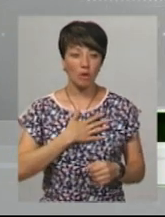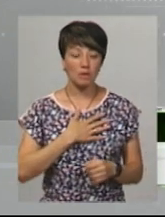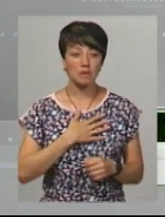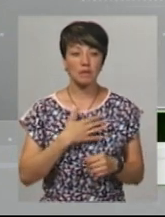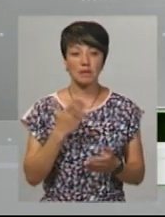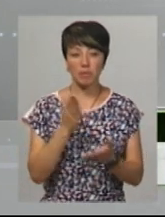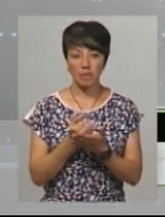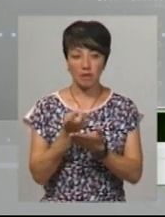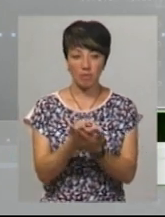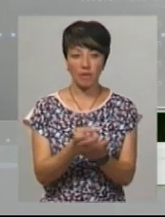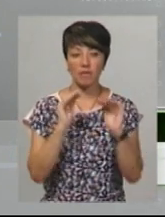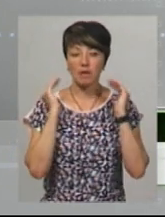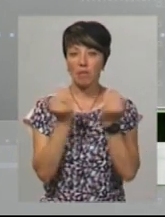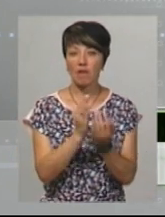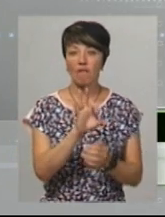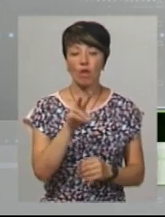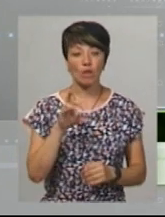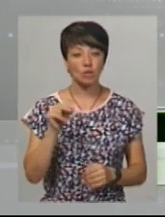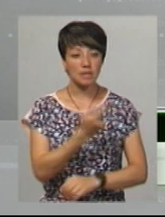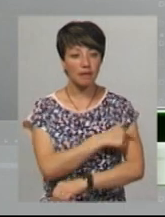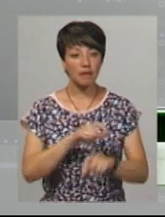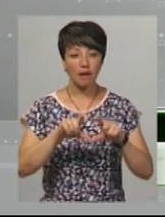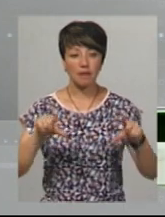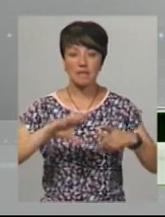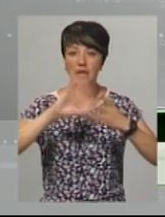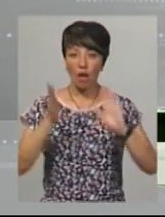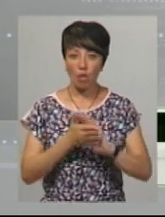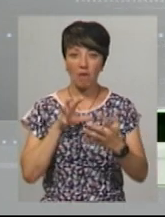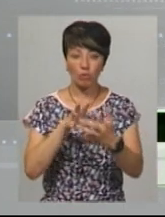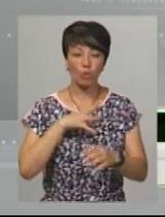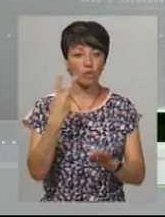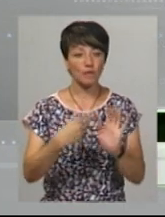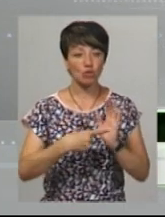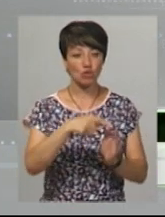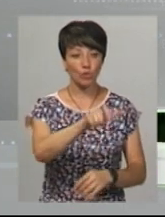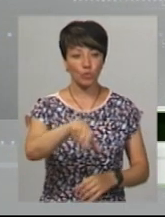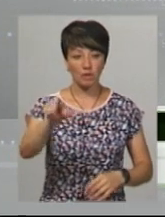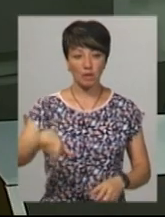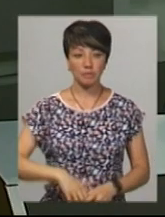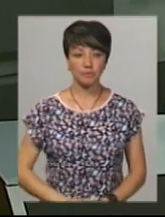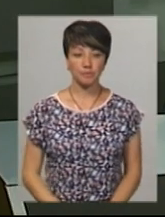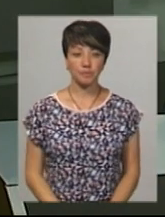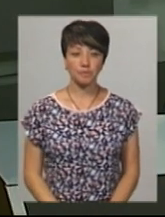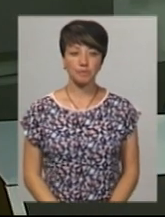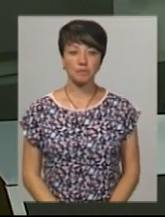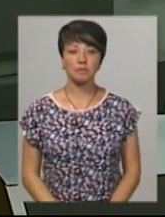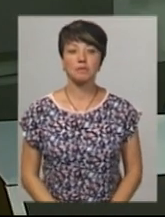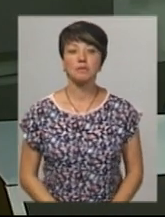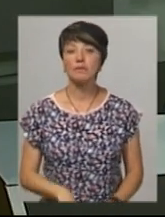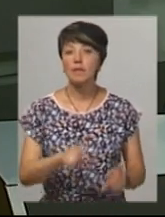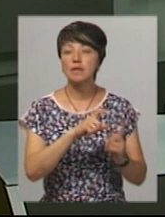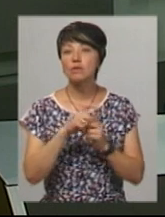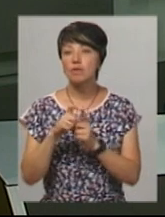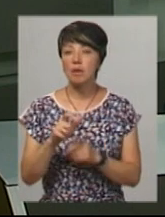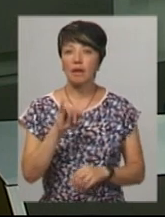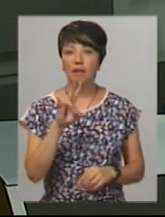ушкодження, перебувають в реанімації в Волчівській лікарні. Загалом в автобусі їхало 26 пасажирів. За словами